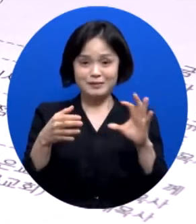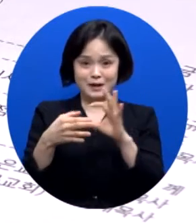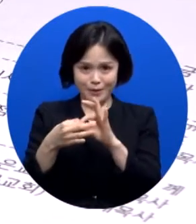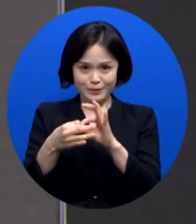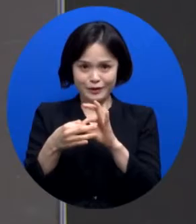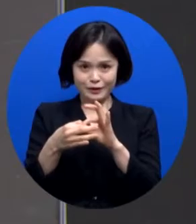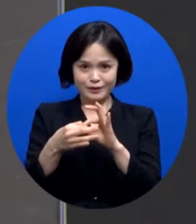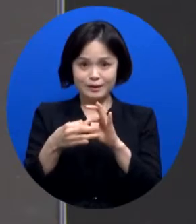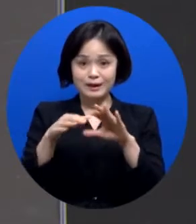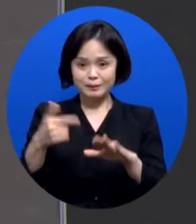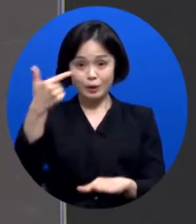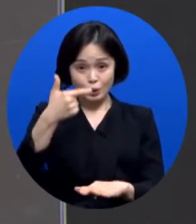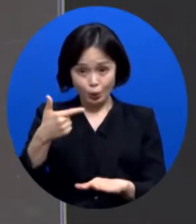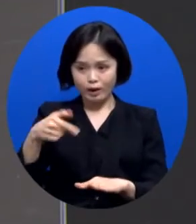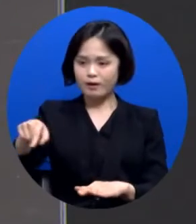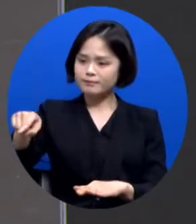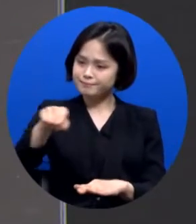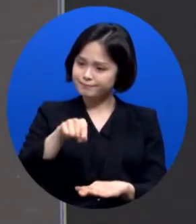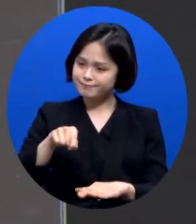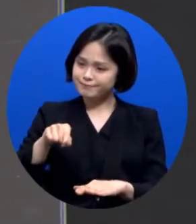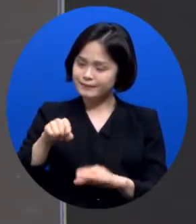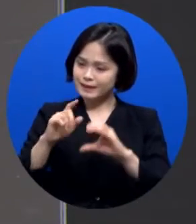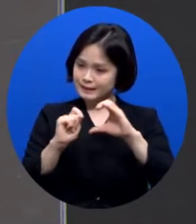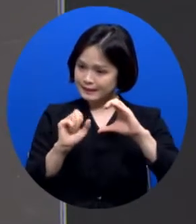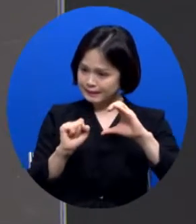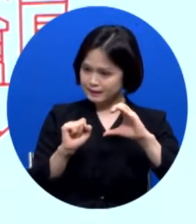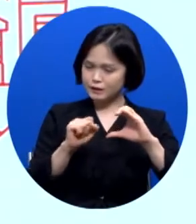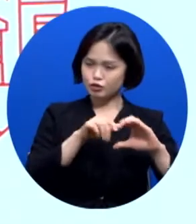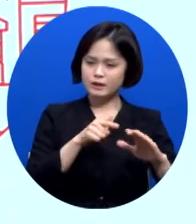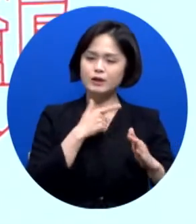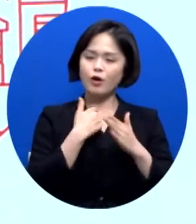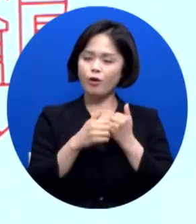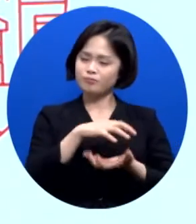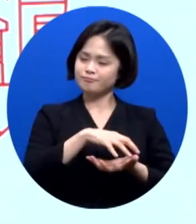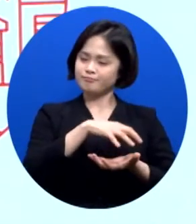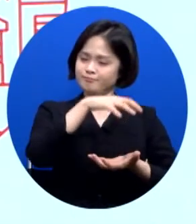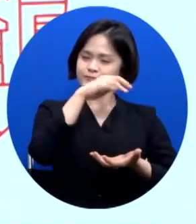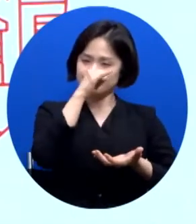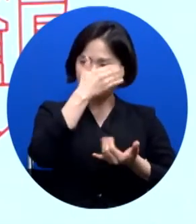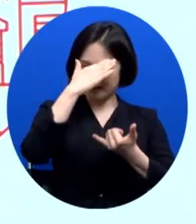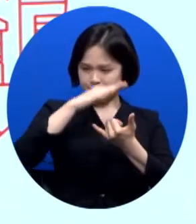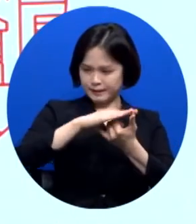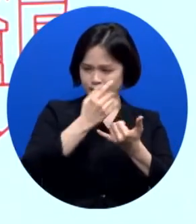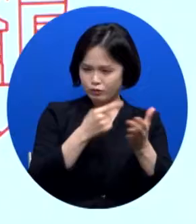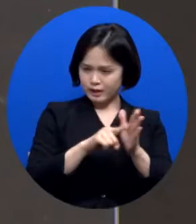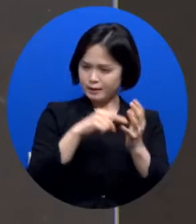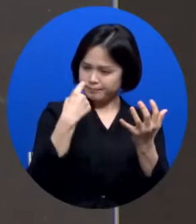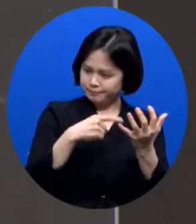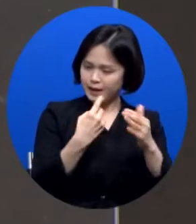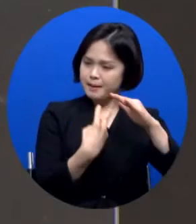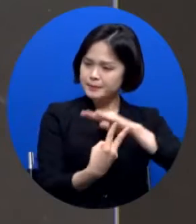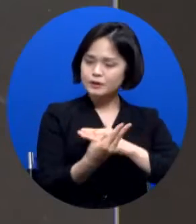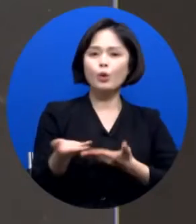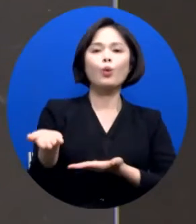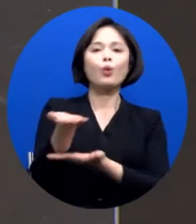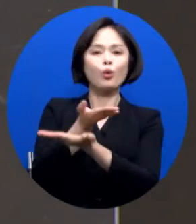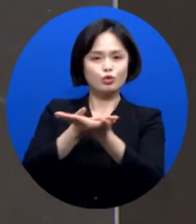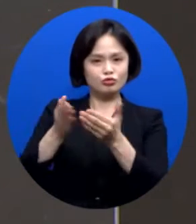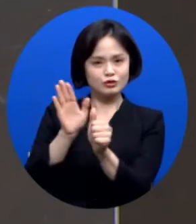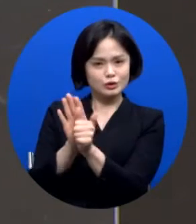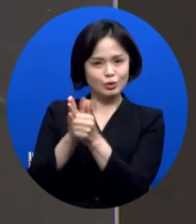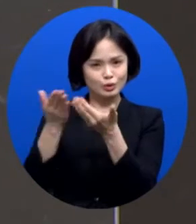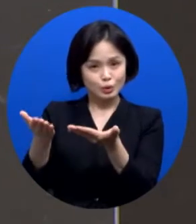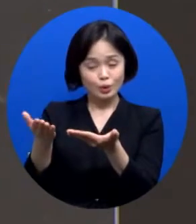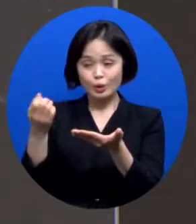경선호회 구성원들에게 CTS 기독교 TV가 단연간 연구해온 다음세대 사역에 대한 비전을 공유하고 구체적인